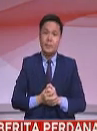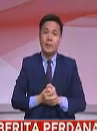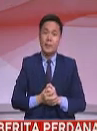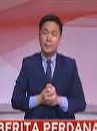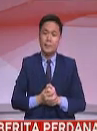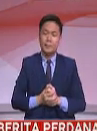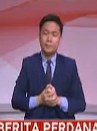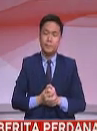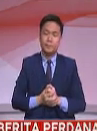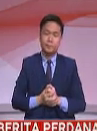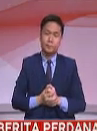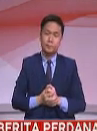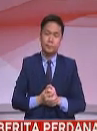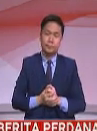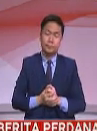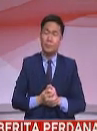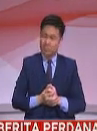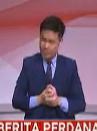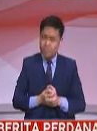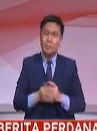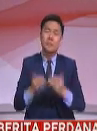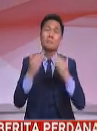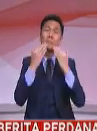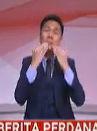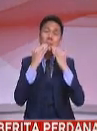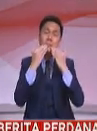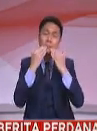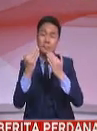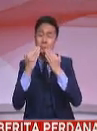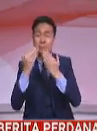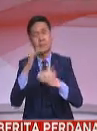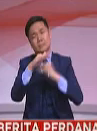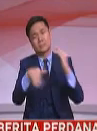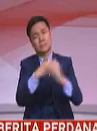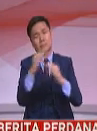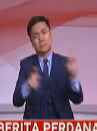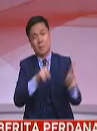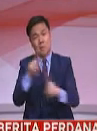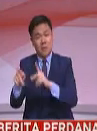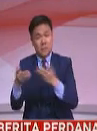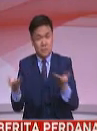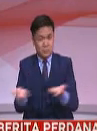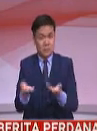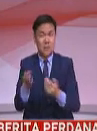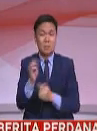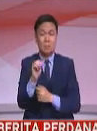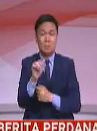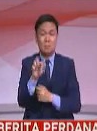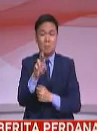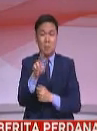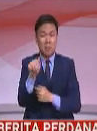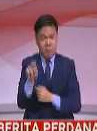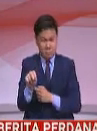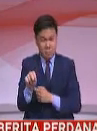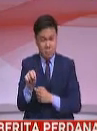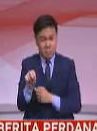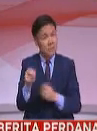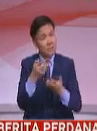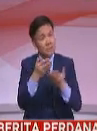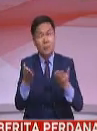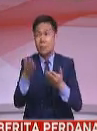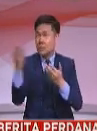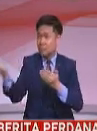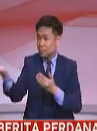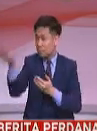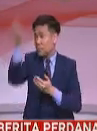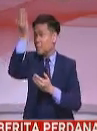mengucapkan sepanjng kasih bagi PH seluruh penduduk dan dan masyarakat di Kasmaran kepadaku Aduh